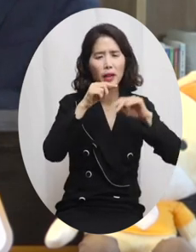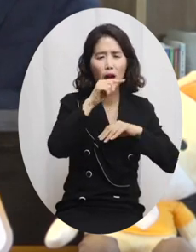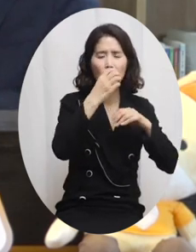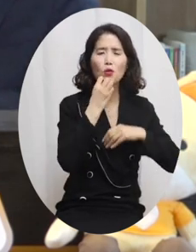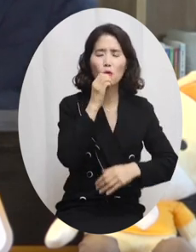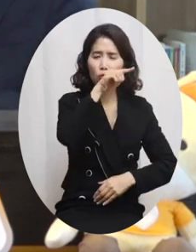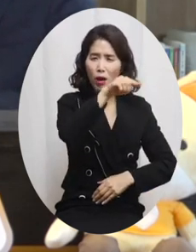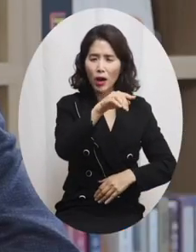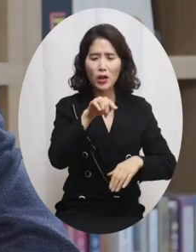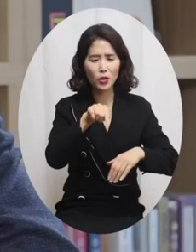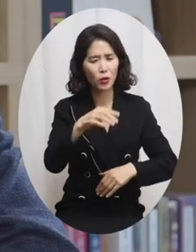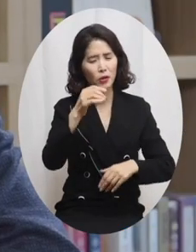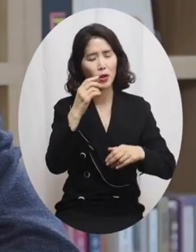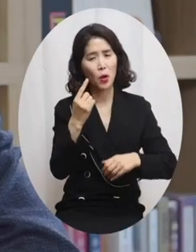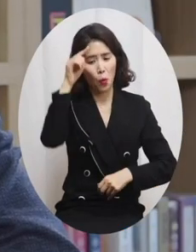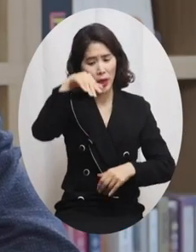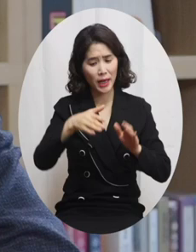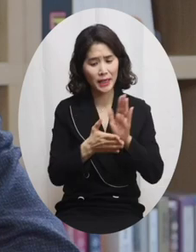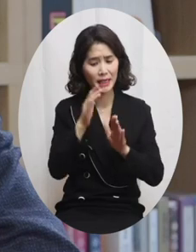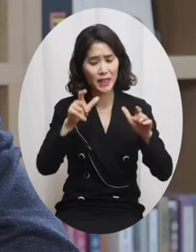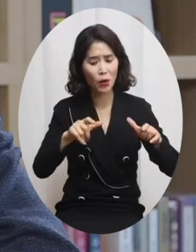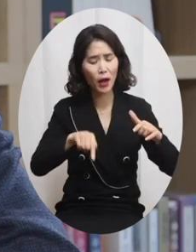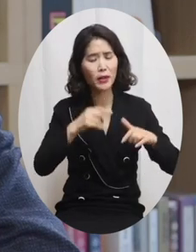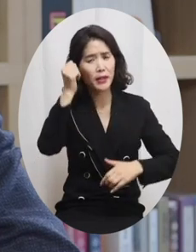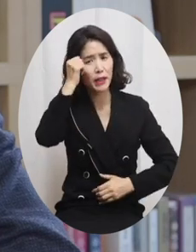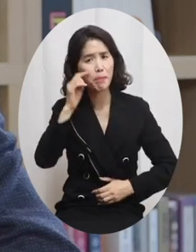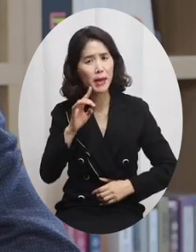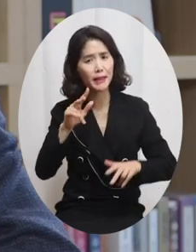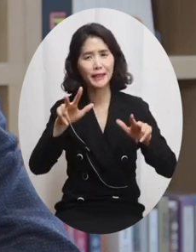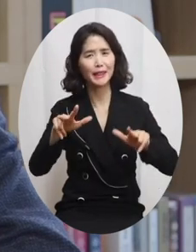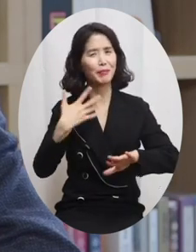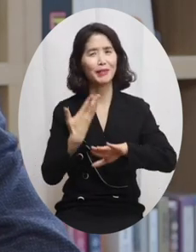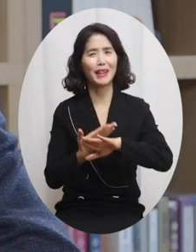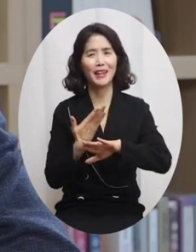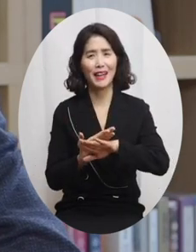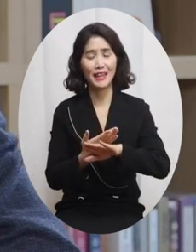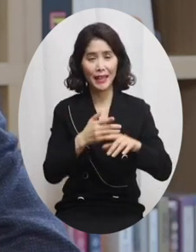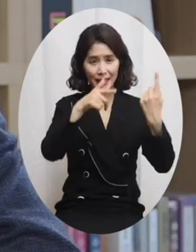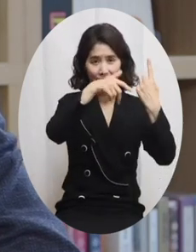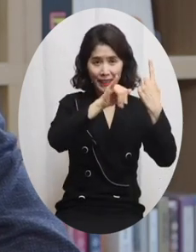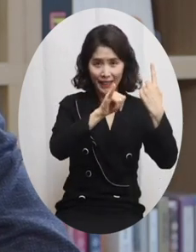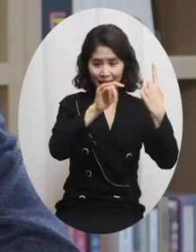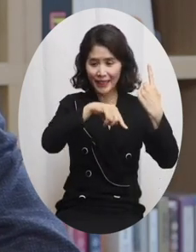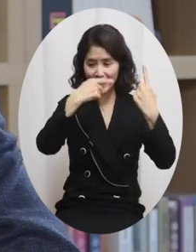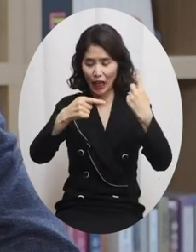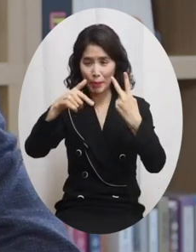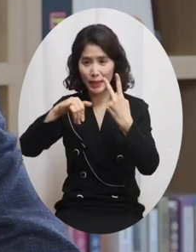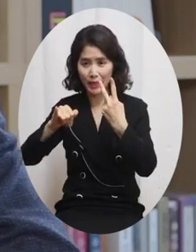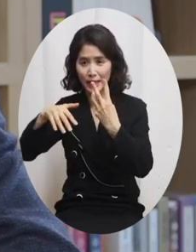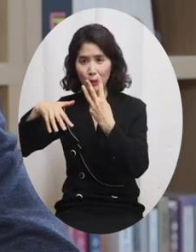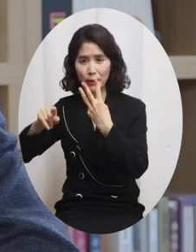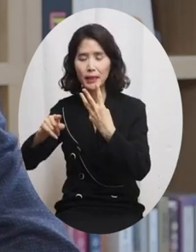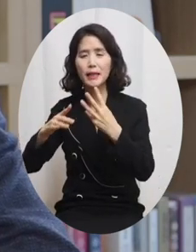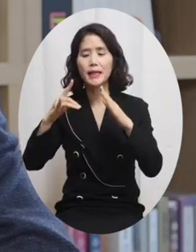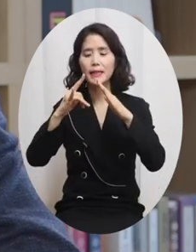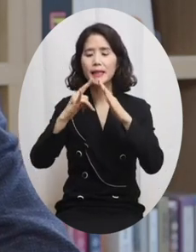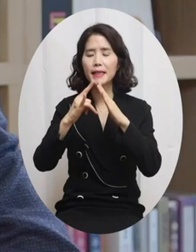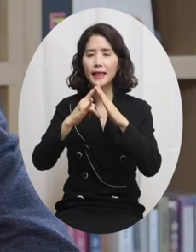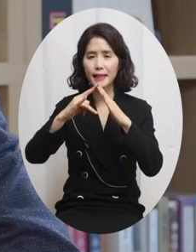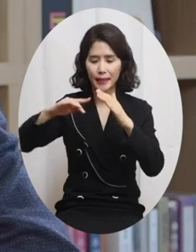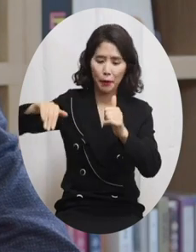구성이 됐던 거죠. 근데 이제는 아닌 겁니다. 일기 신도시 옆에 그 킨텍스가 있고 그